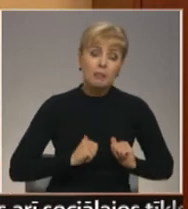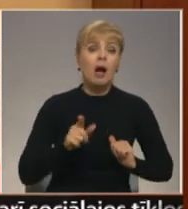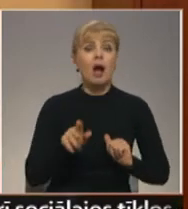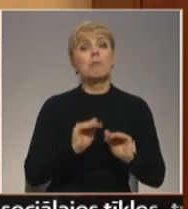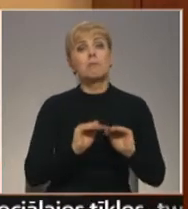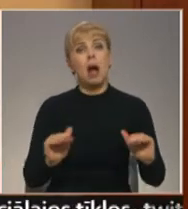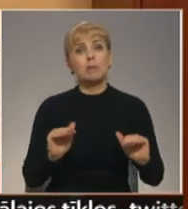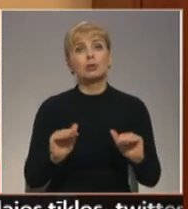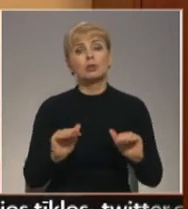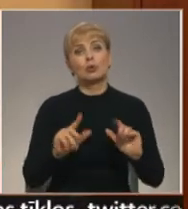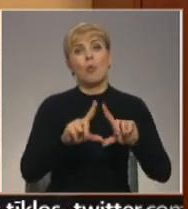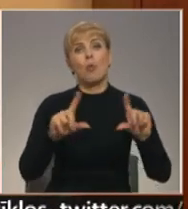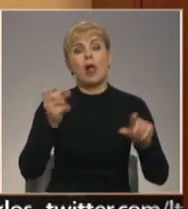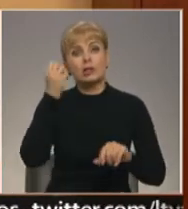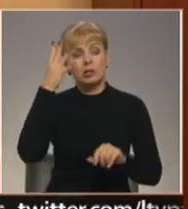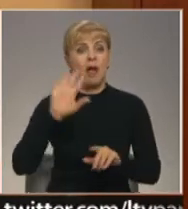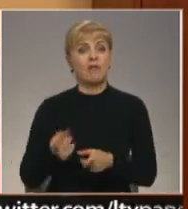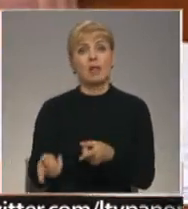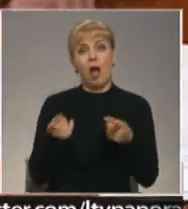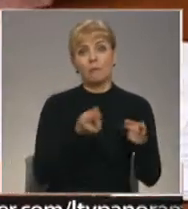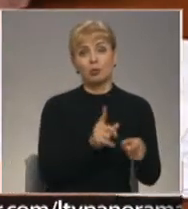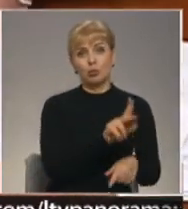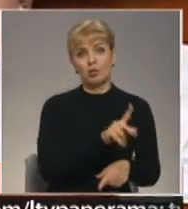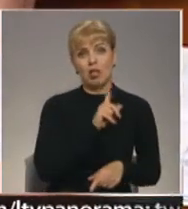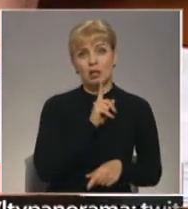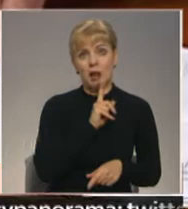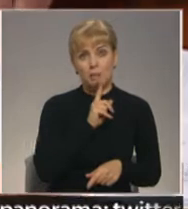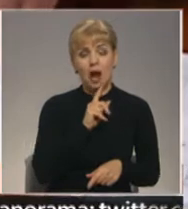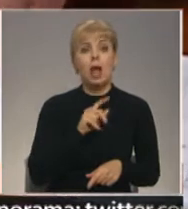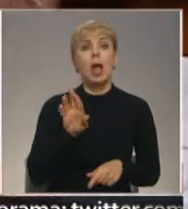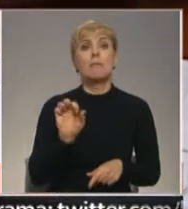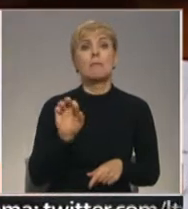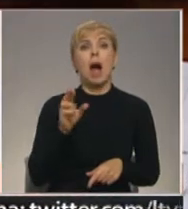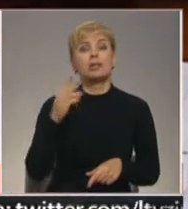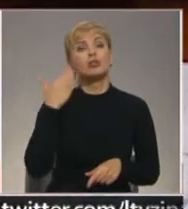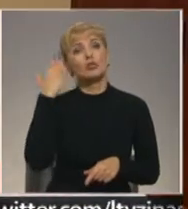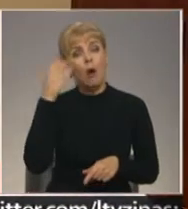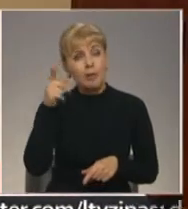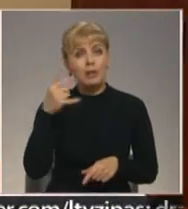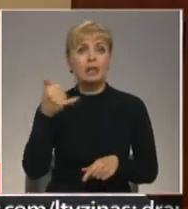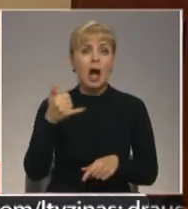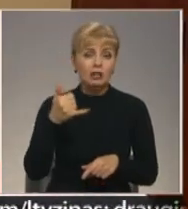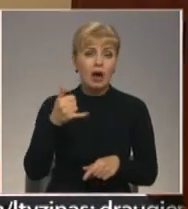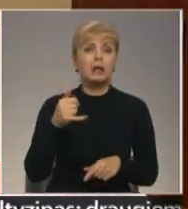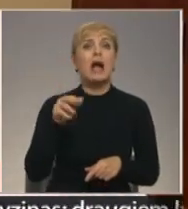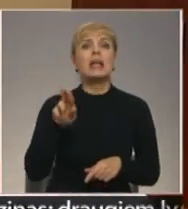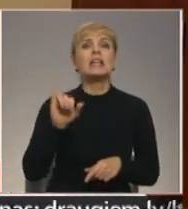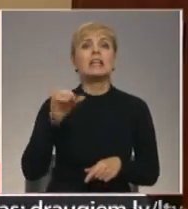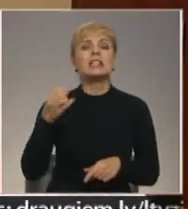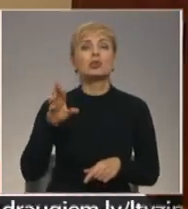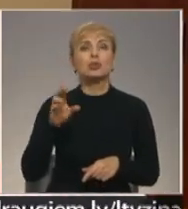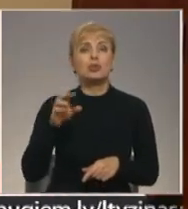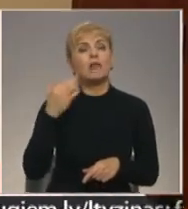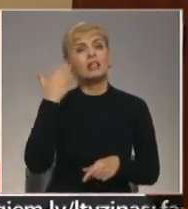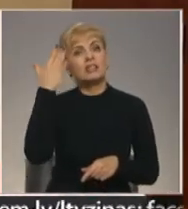pamatskolas izglītību, ja viņam jāpārceļās uz Liepāju. Mārtiņš Dāle cer, ka līdz janvāra vidum Nīcas un Rucavas novadā izdosies savākt